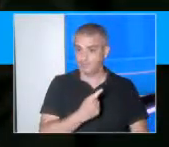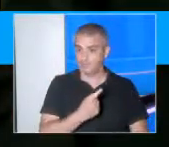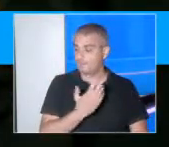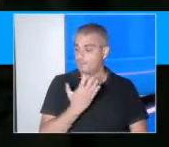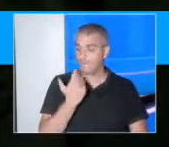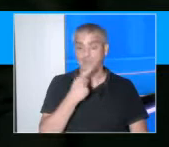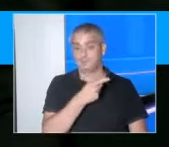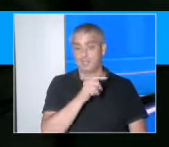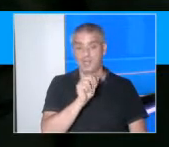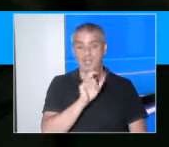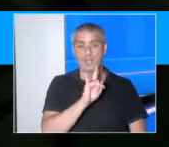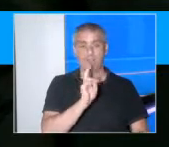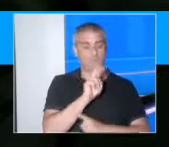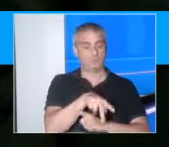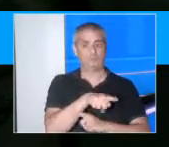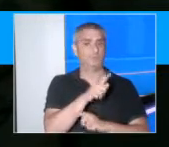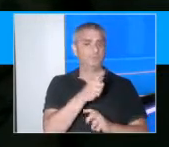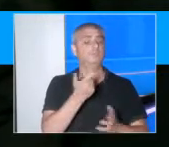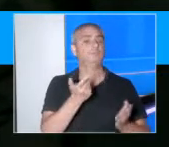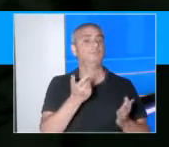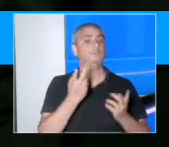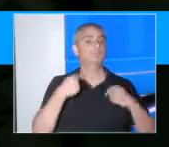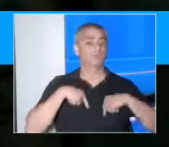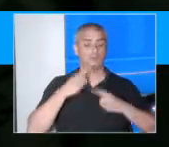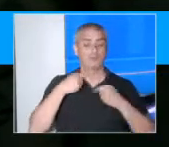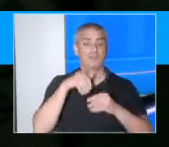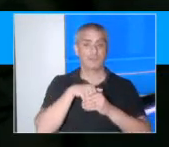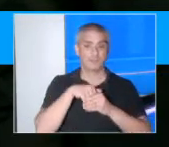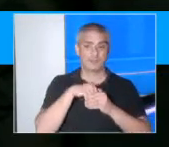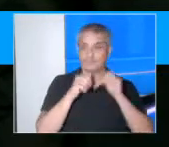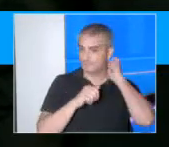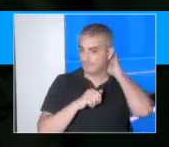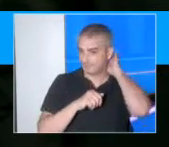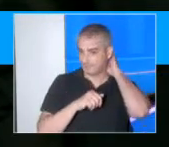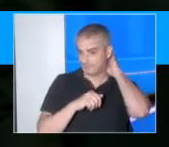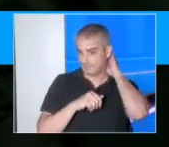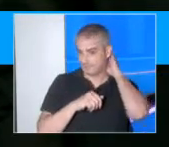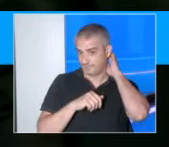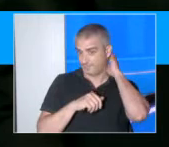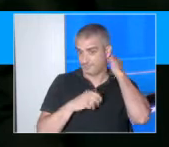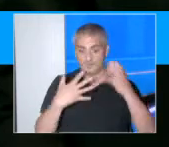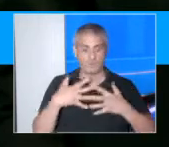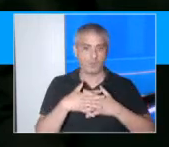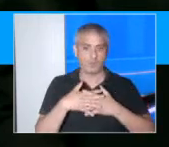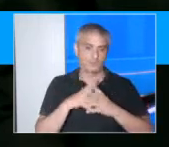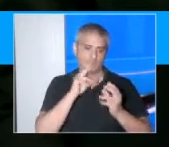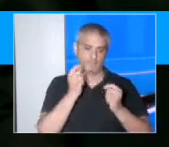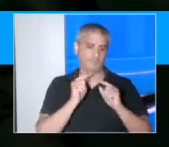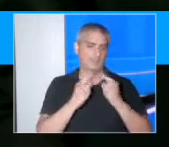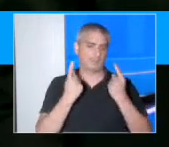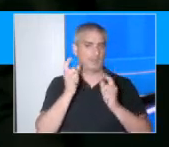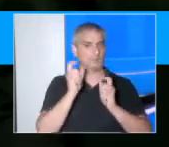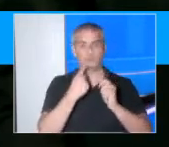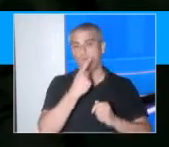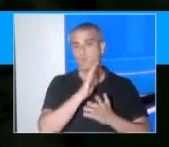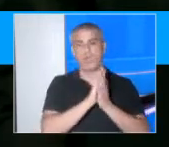שמאז שאלחרומי מונה ליו"ר ועדת הפנים של הכנסת, שמעת עליו בקואליציה קולות אחרים. אנשים